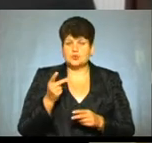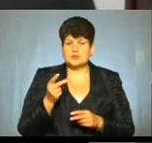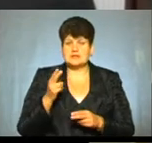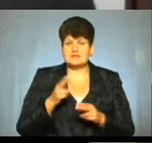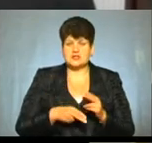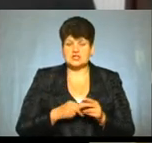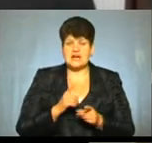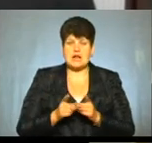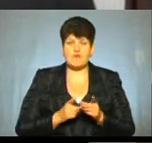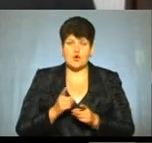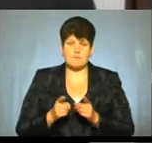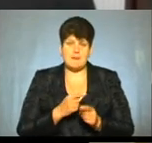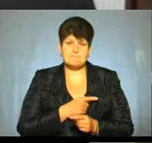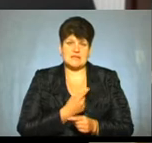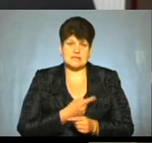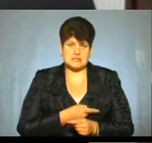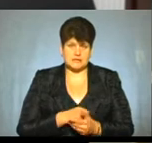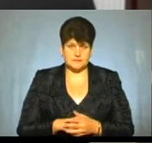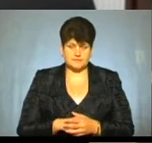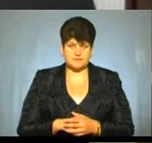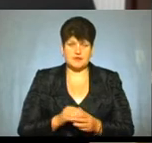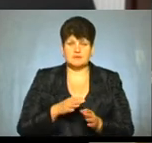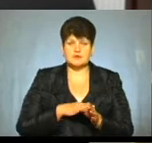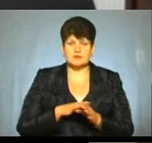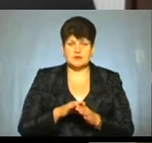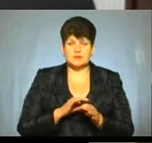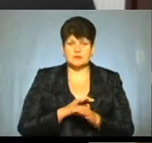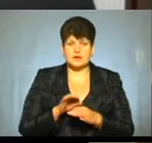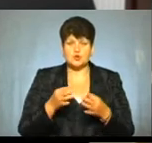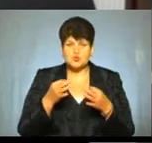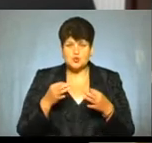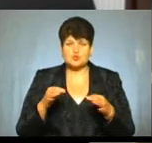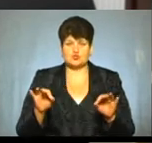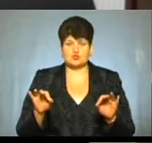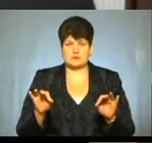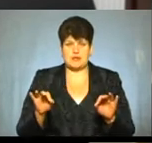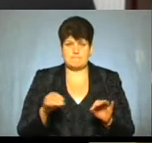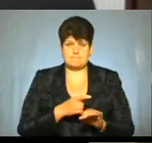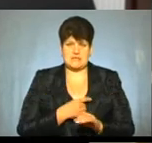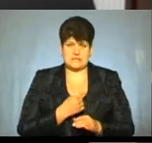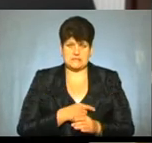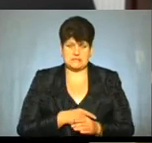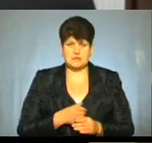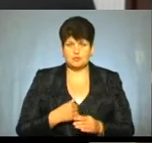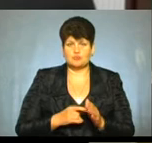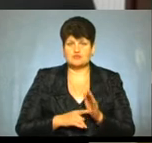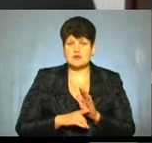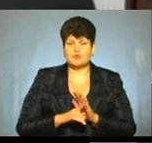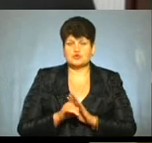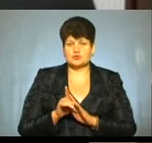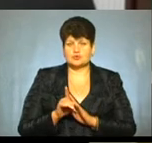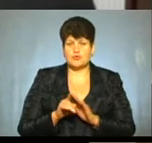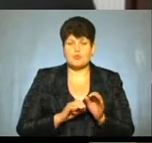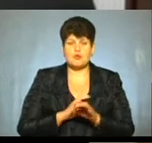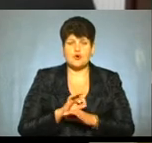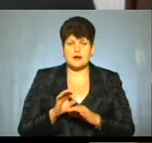реформи медицини і реалізацію проєкту «Доступна медицина». Мною був